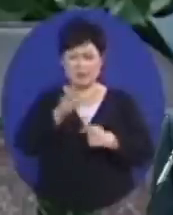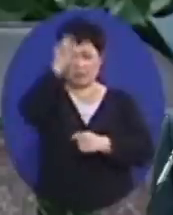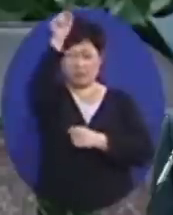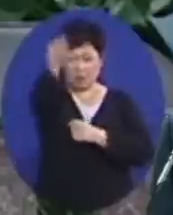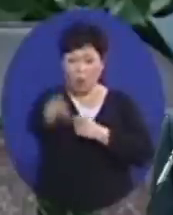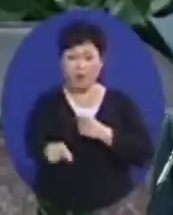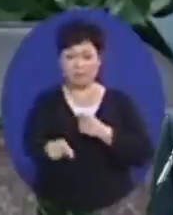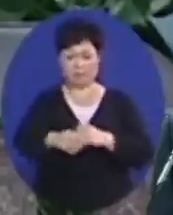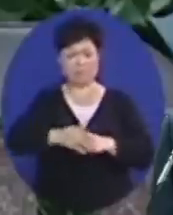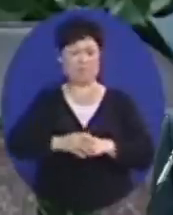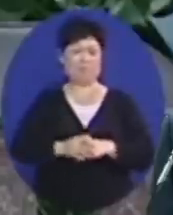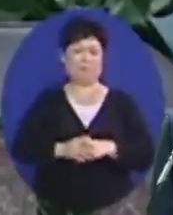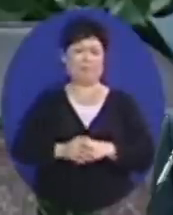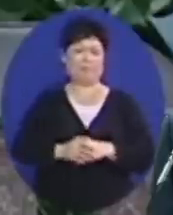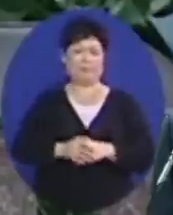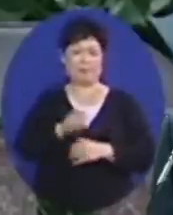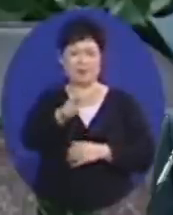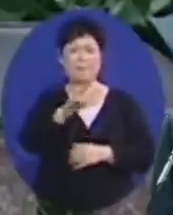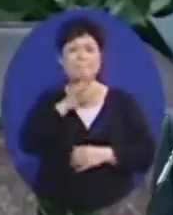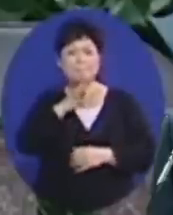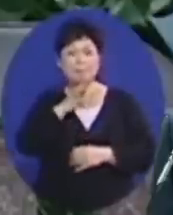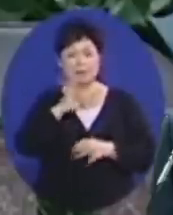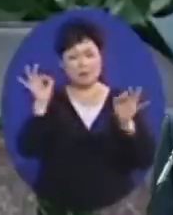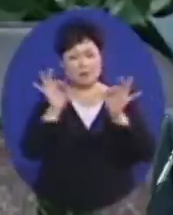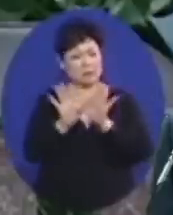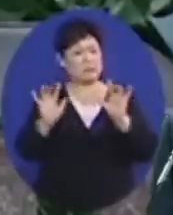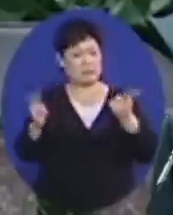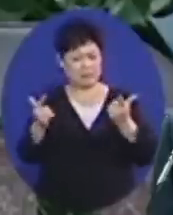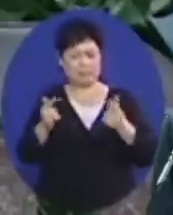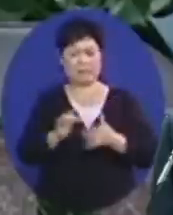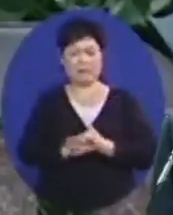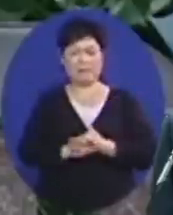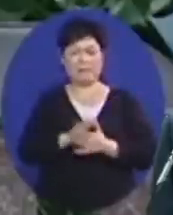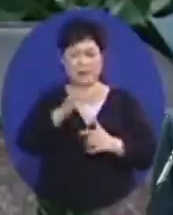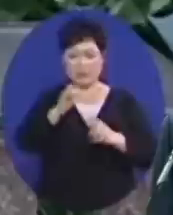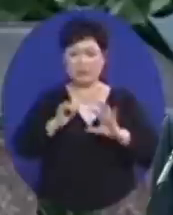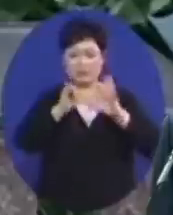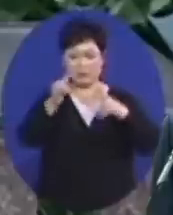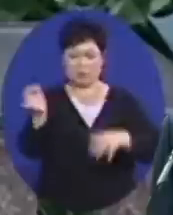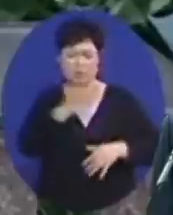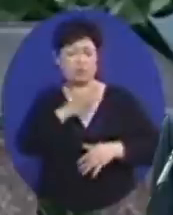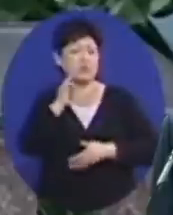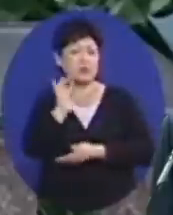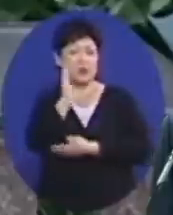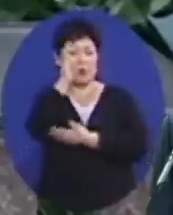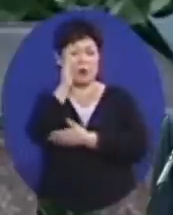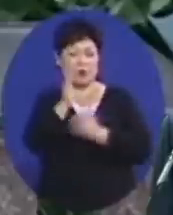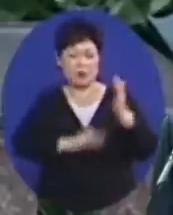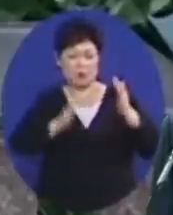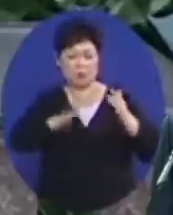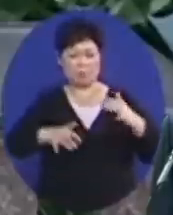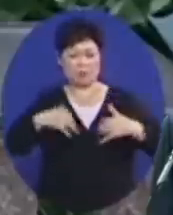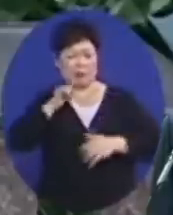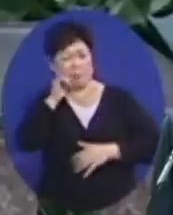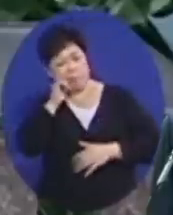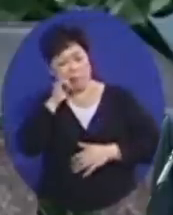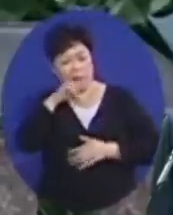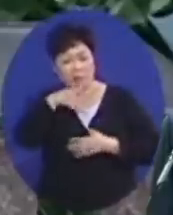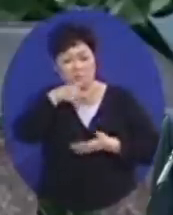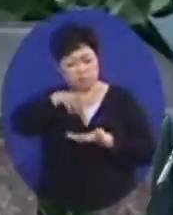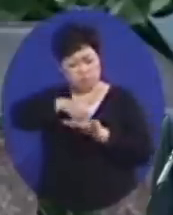것입니다. 이것만이 사라지지 않습니다. 세상의 부귀와 영화와 공명 쾌락은